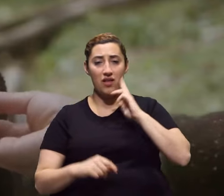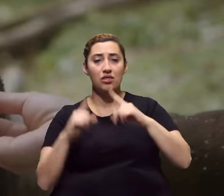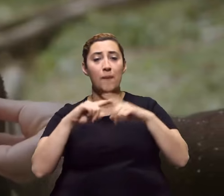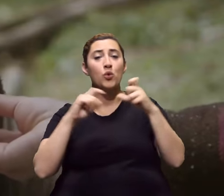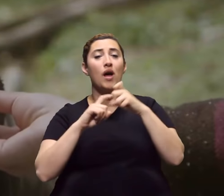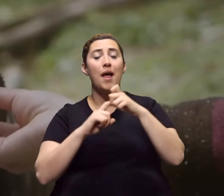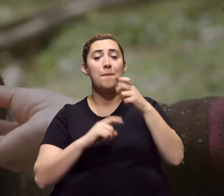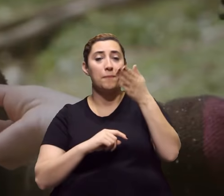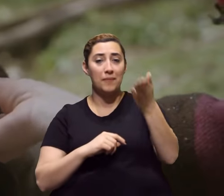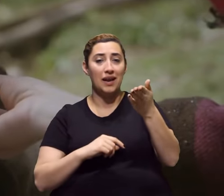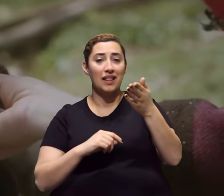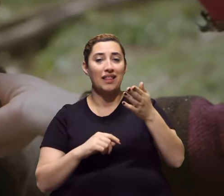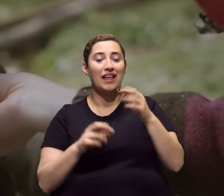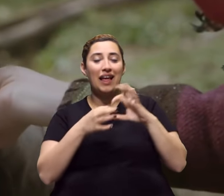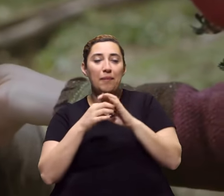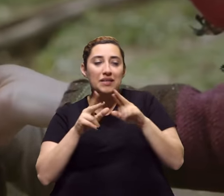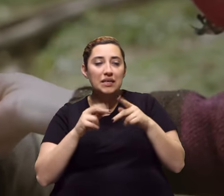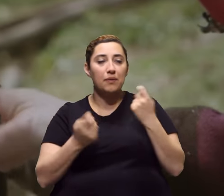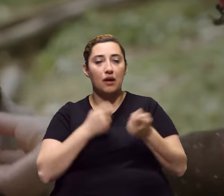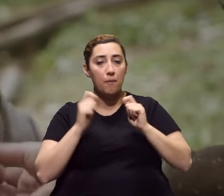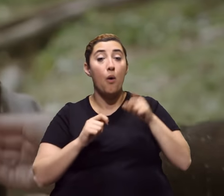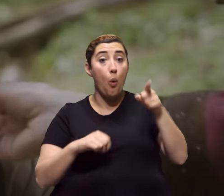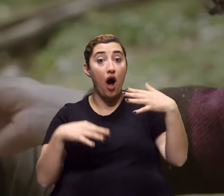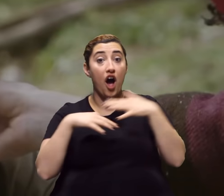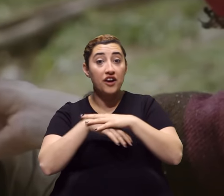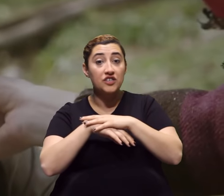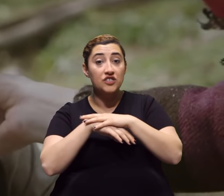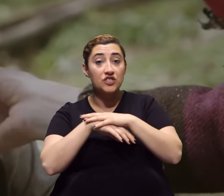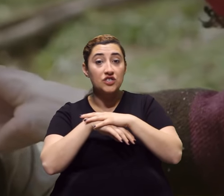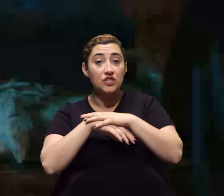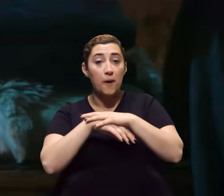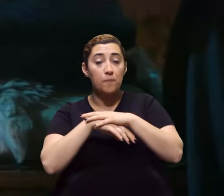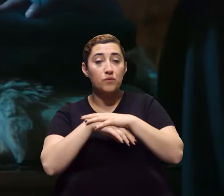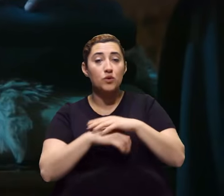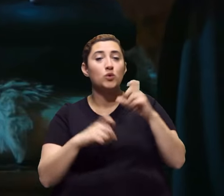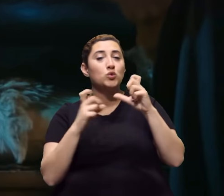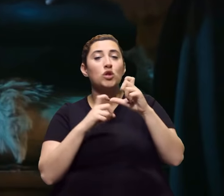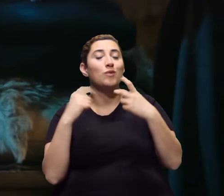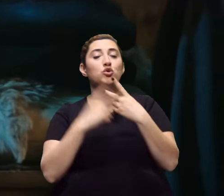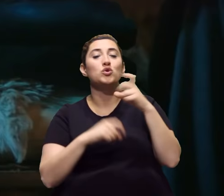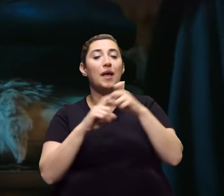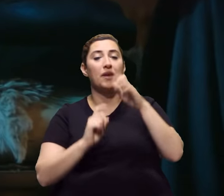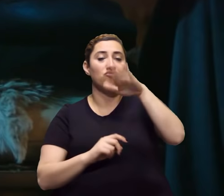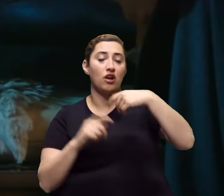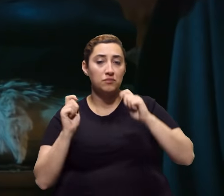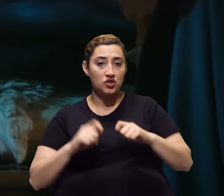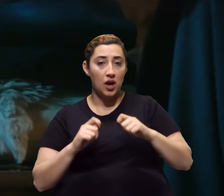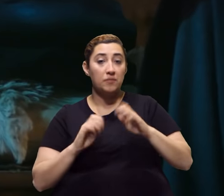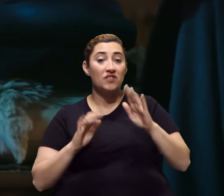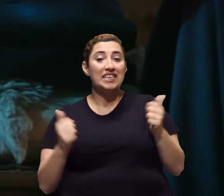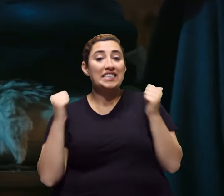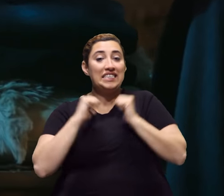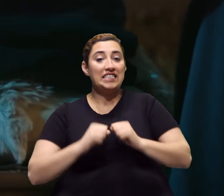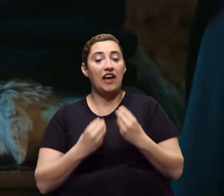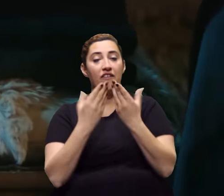Tapduk Emrem Sultan'ın erkanınca. İşte o akşam irşat edivermiş sultanımız Yunus Emrem'i. Dahi